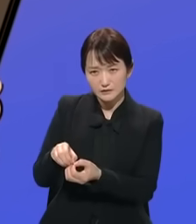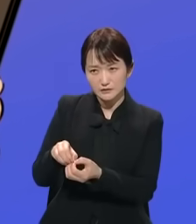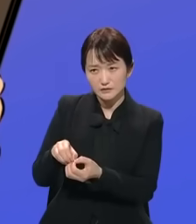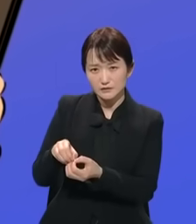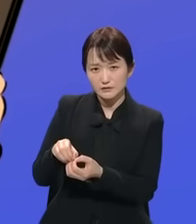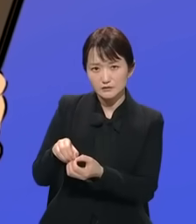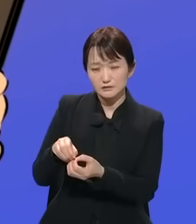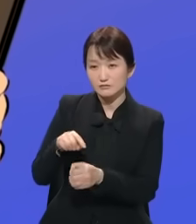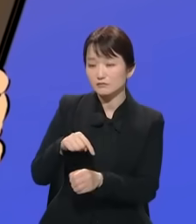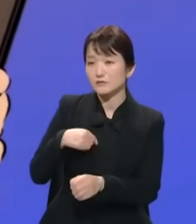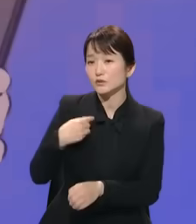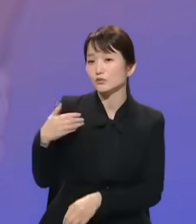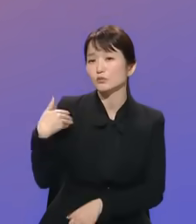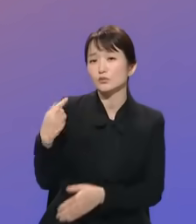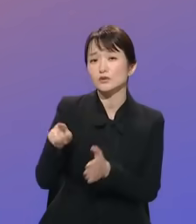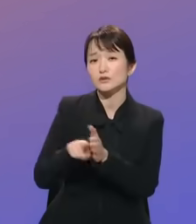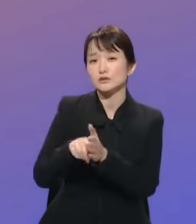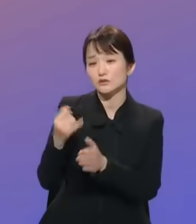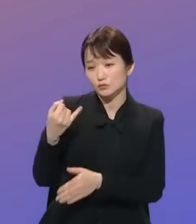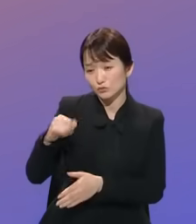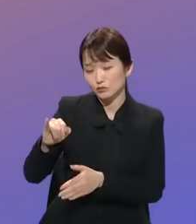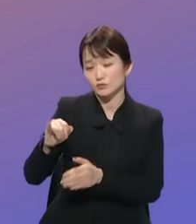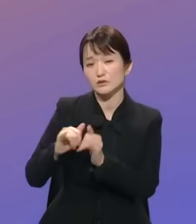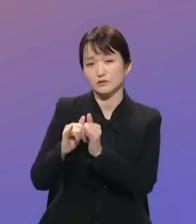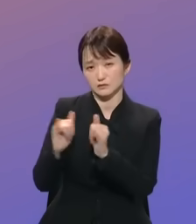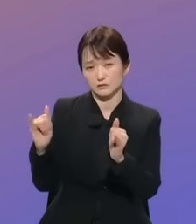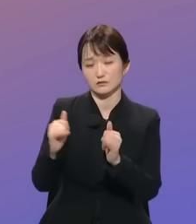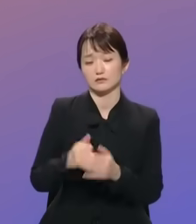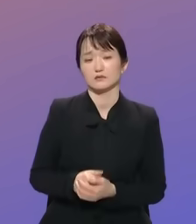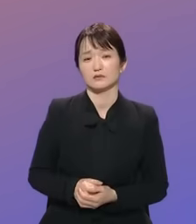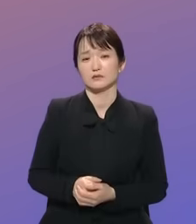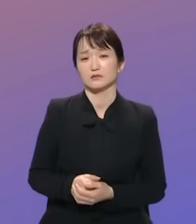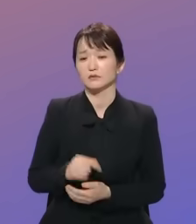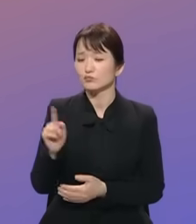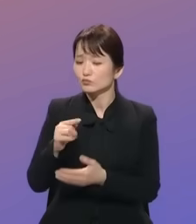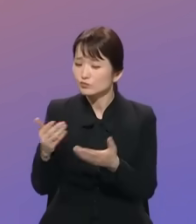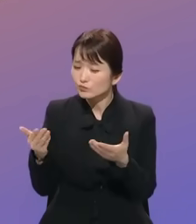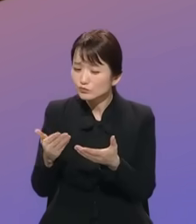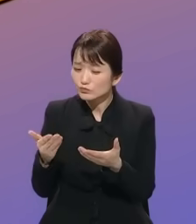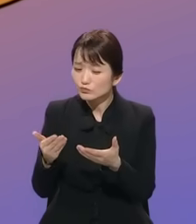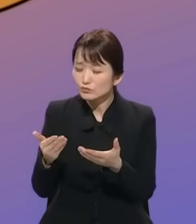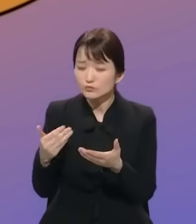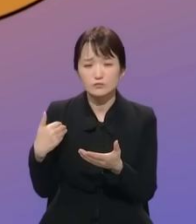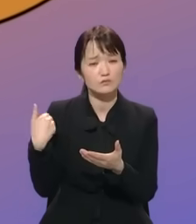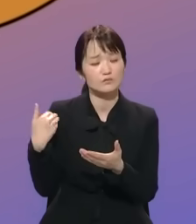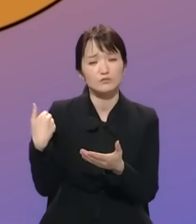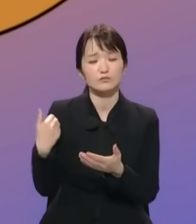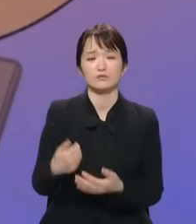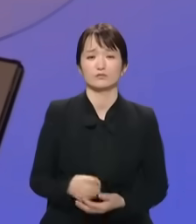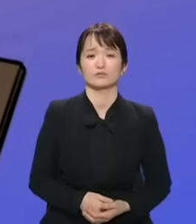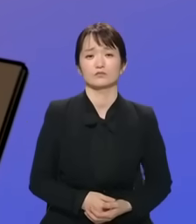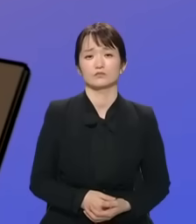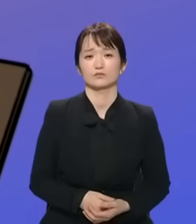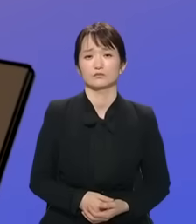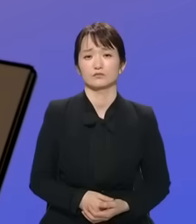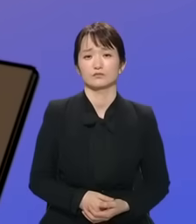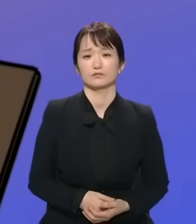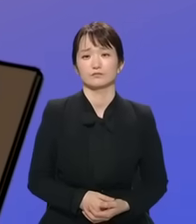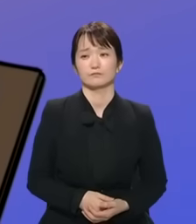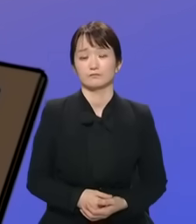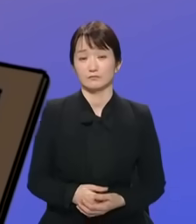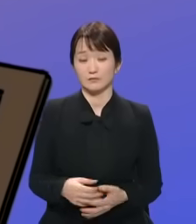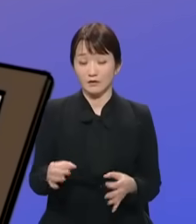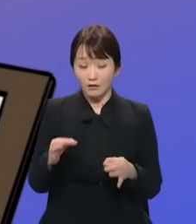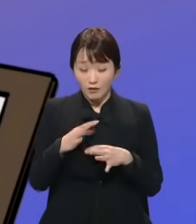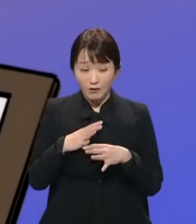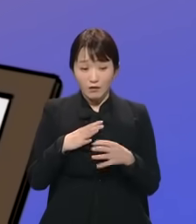자신도 모르는 사이에 신용불량자가 돼 있었다. 이 부분은 사실은 정확히 어떤 일이 있었길래 하는지까지는 모릅니다. 그런 상황이 벌어졌다는 겁니다. 그래서